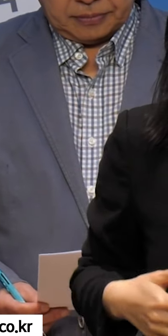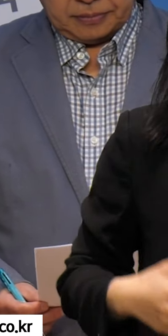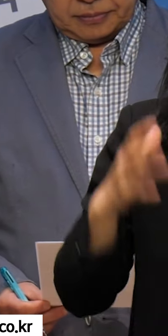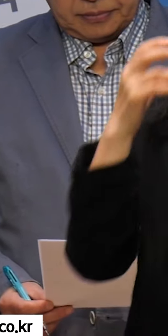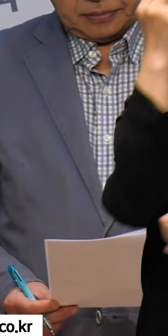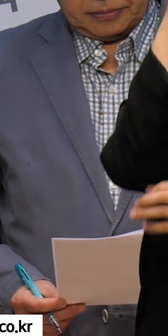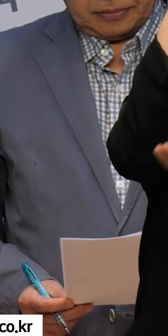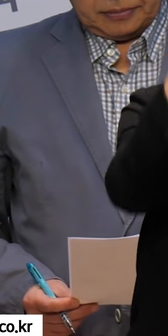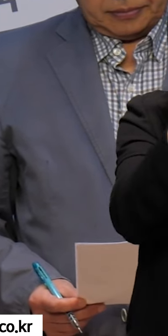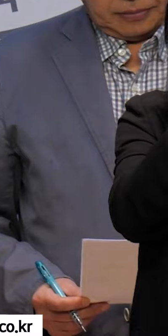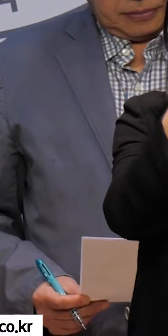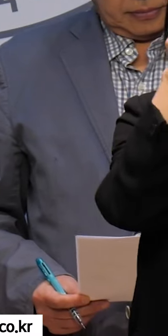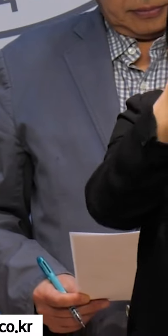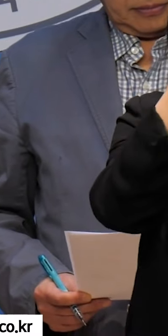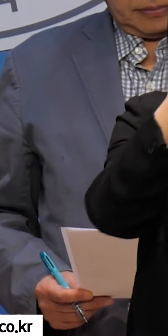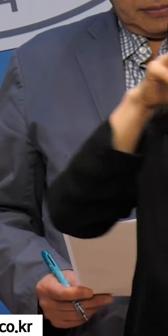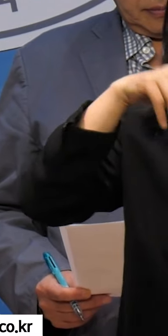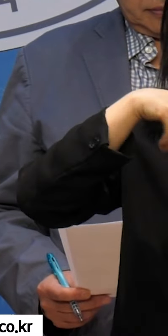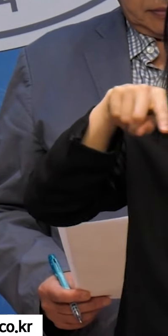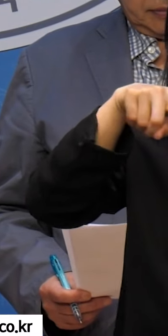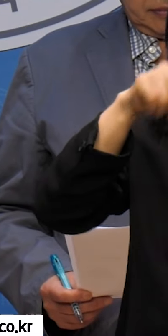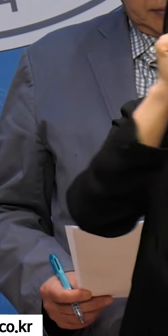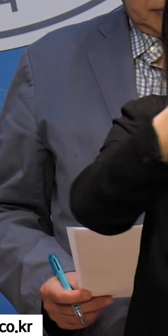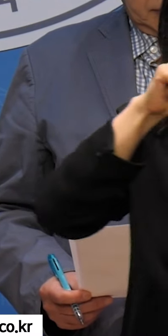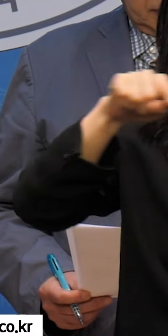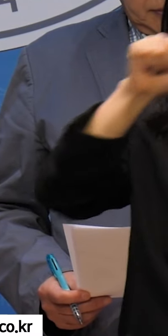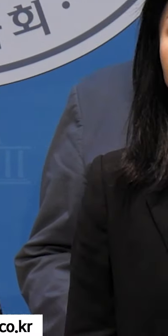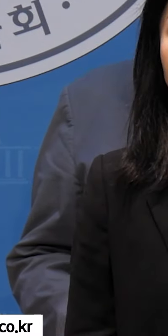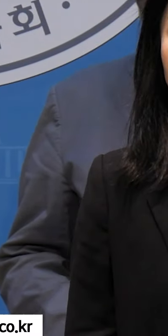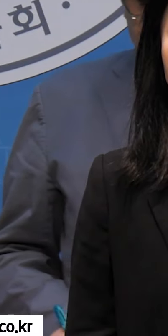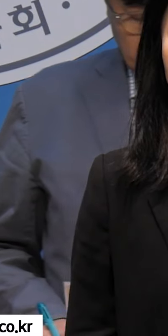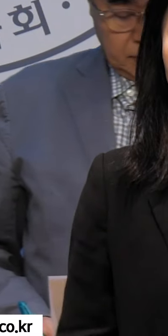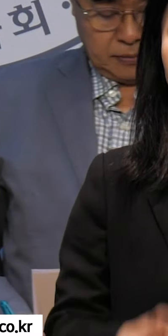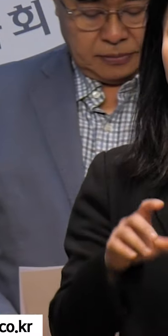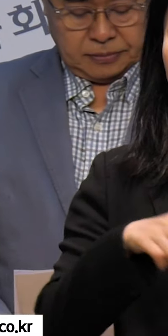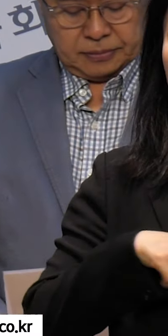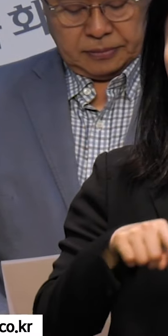헌법이 정치행정체계를 혁신해야 하는 것이다.